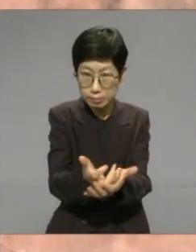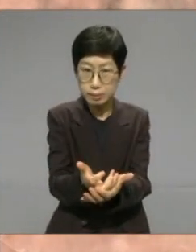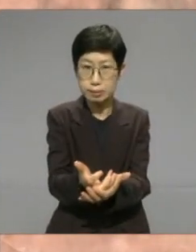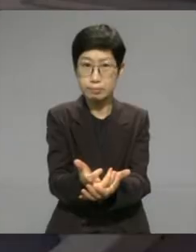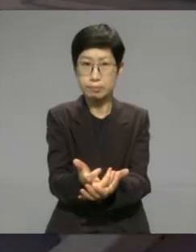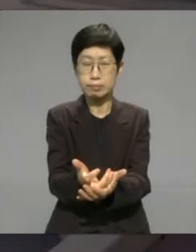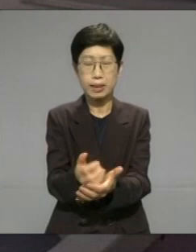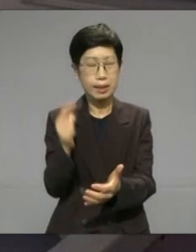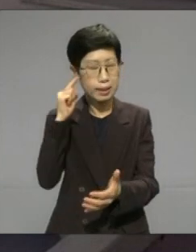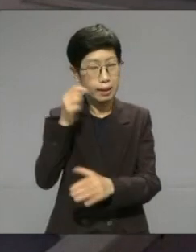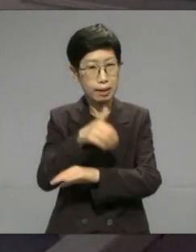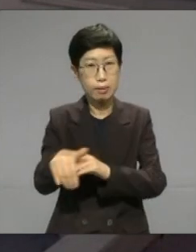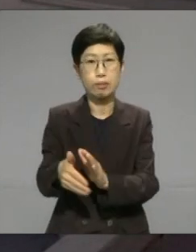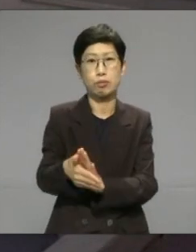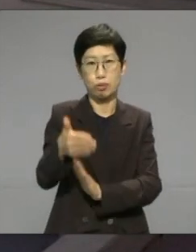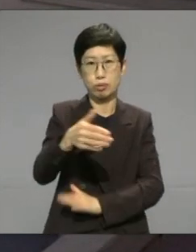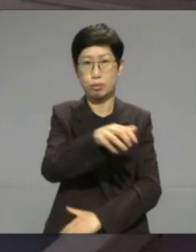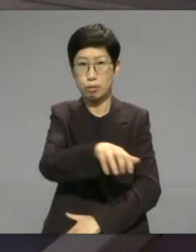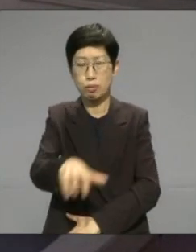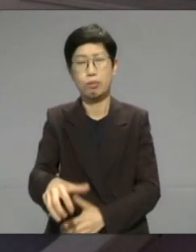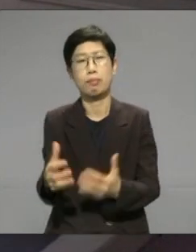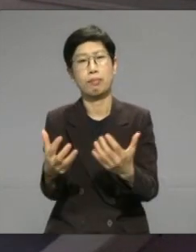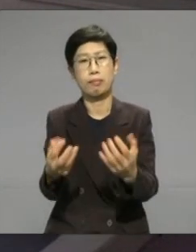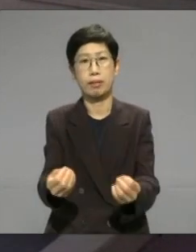등 문화 유적지가 풍부합니다.